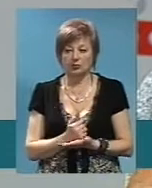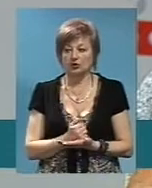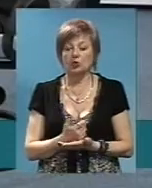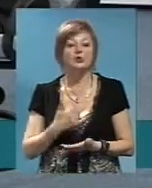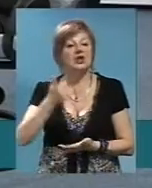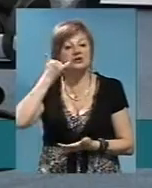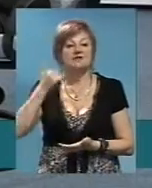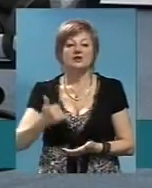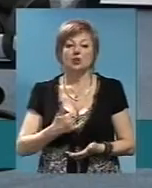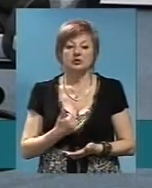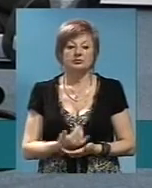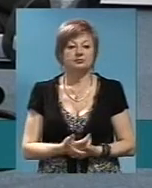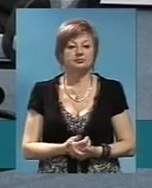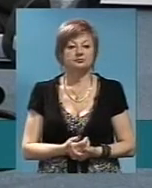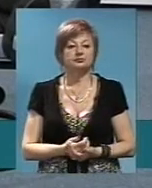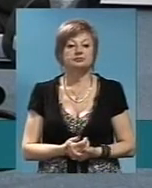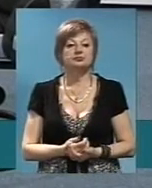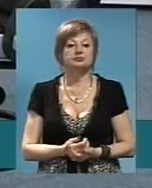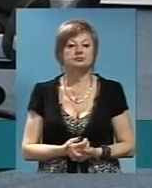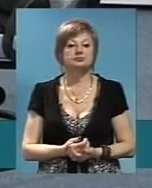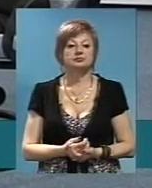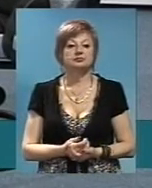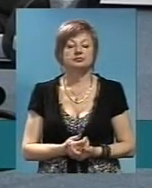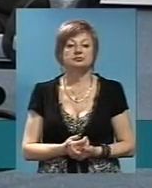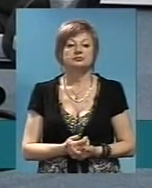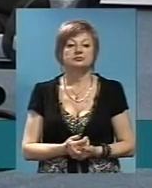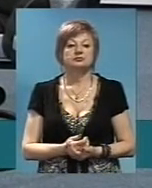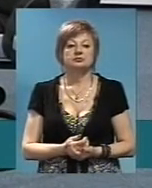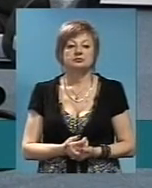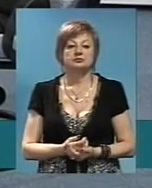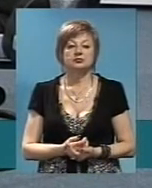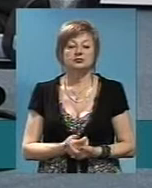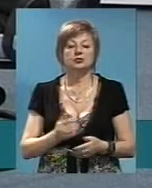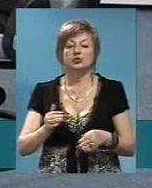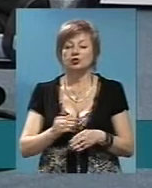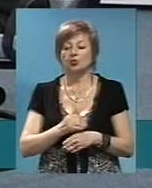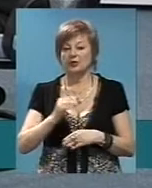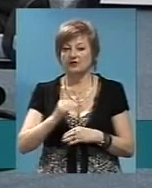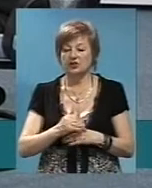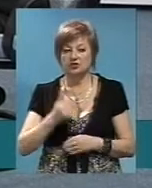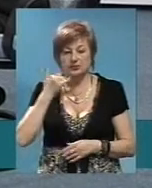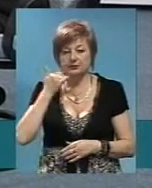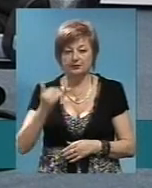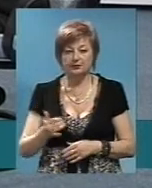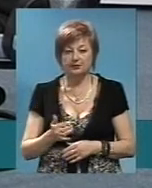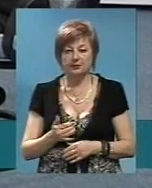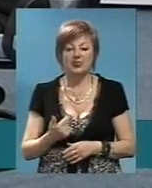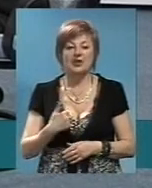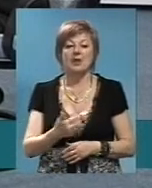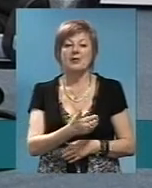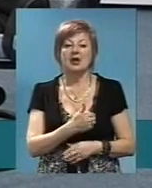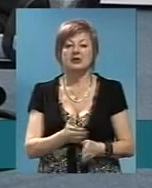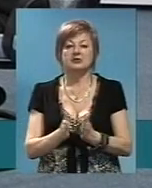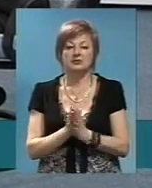є телефонний дзвінок, мені підказують. Ми слухаємо вас. Добрий вечір. Добрий вечір. Я би хотіла